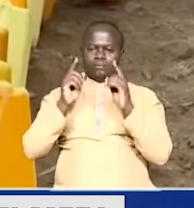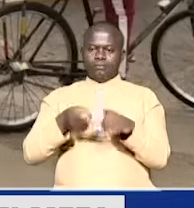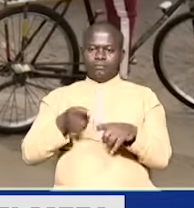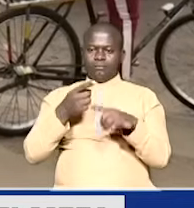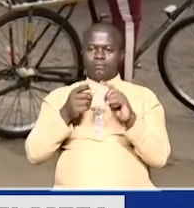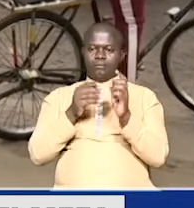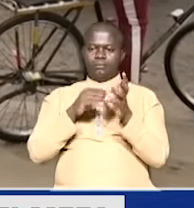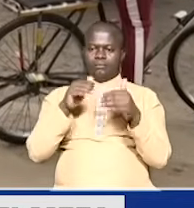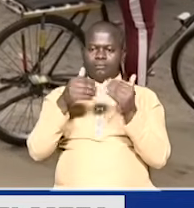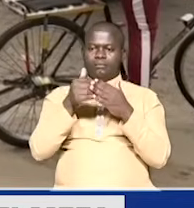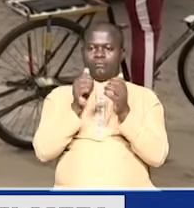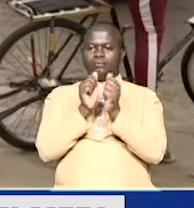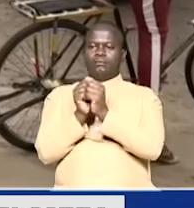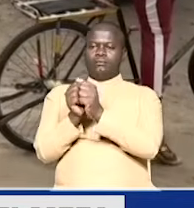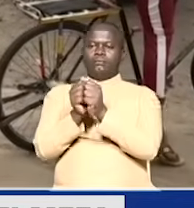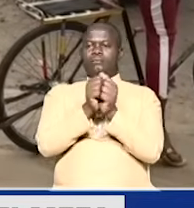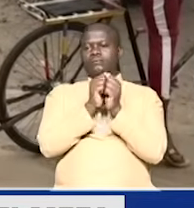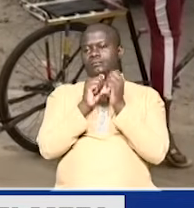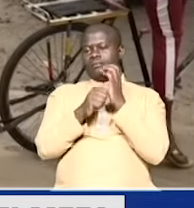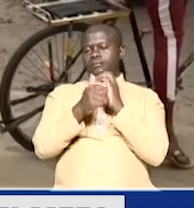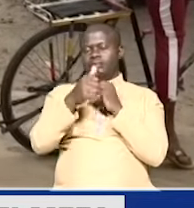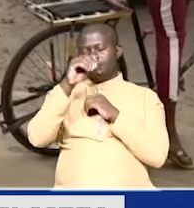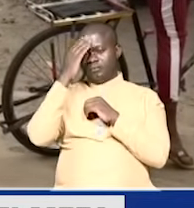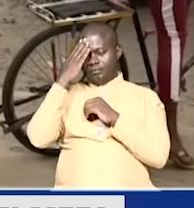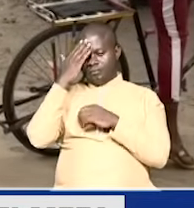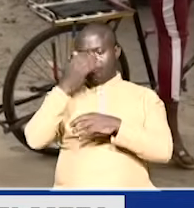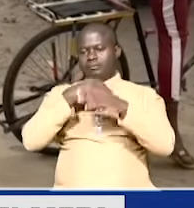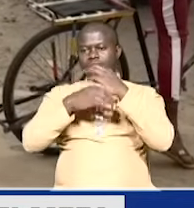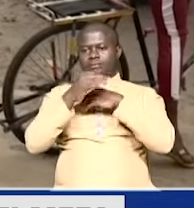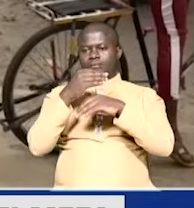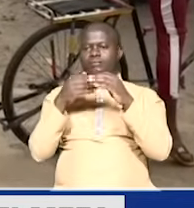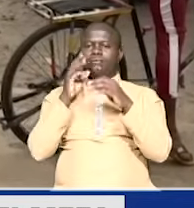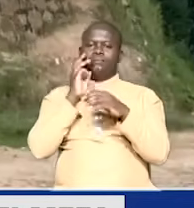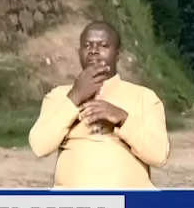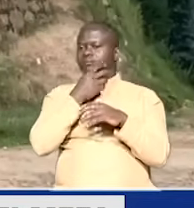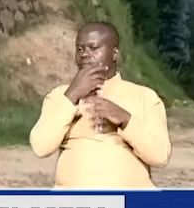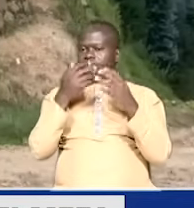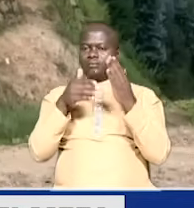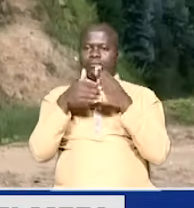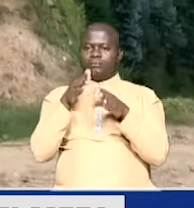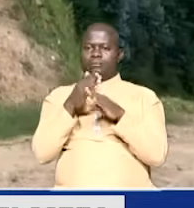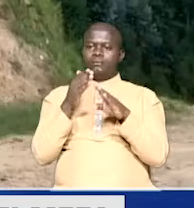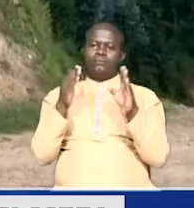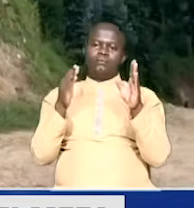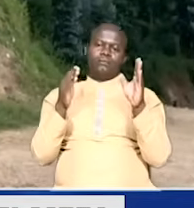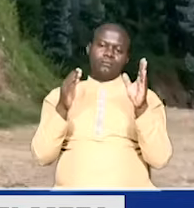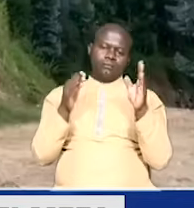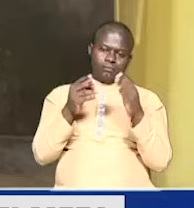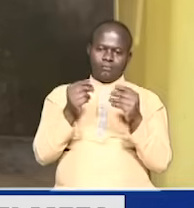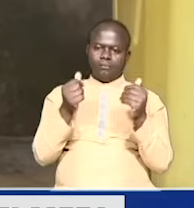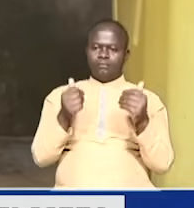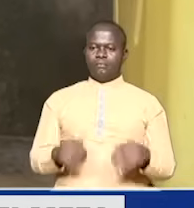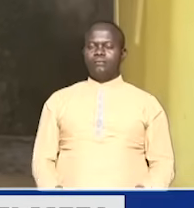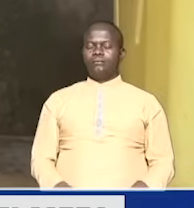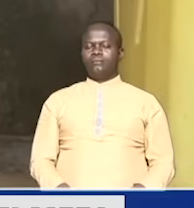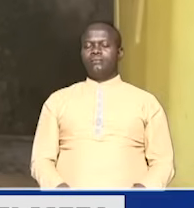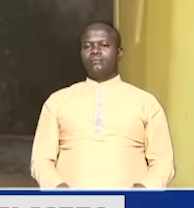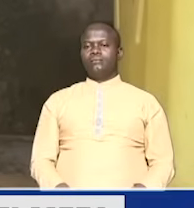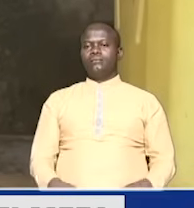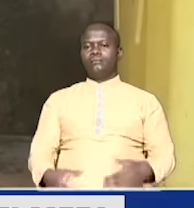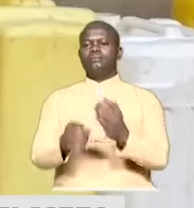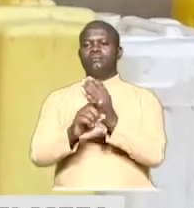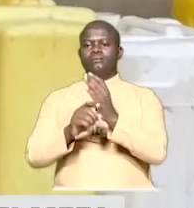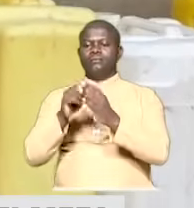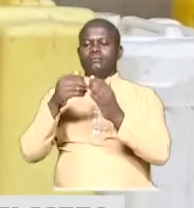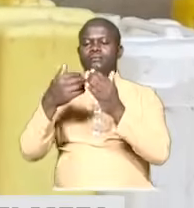ariko turabitekereza ikibazo kizwi uruganda rw'amazi numara kubakwa rwose ikibazo cy'amazi kizakemuka mu karere kacu kwa Burera. Kuri ubu akarere ka Burera